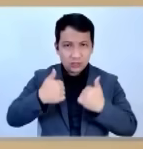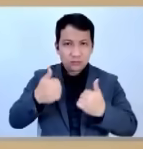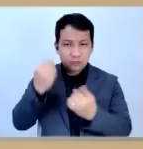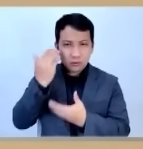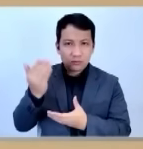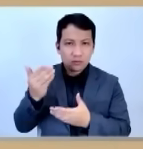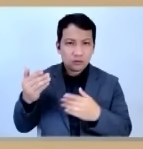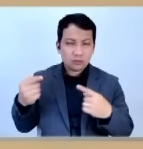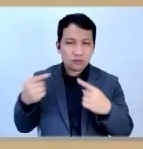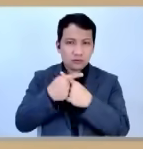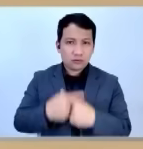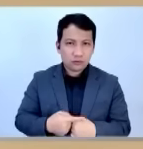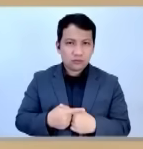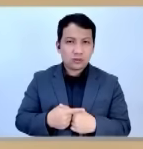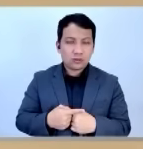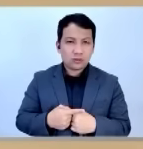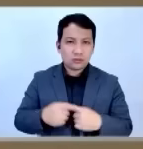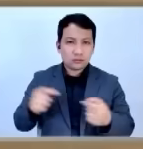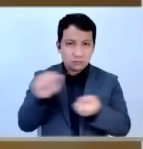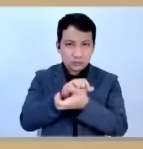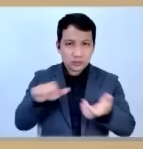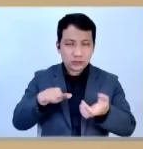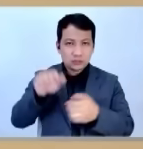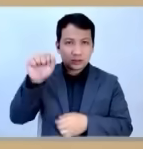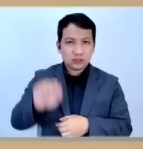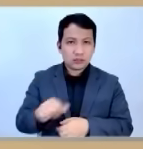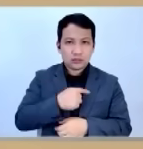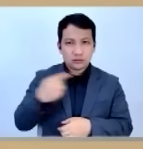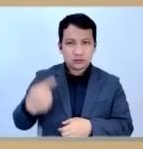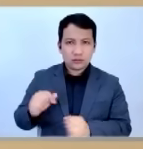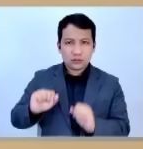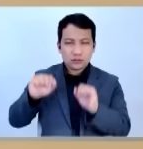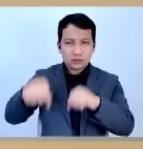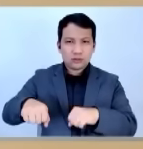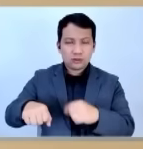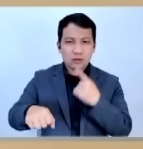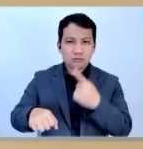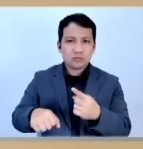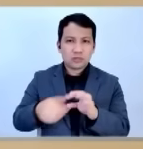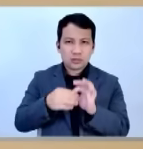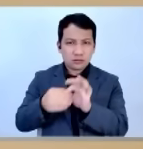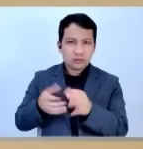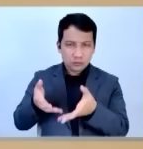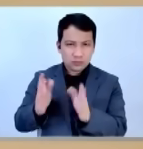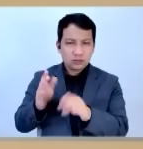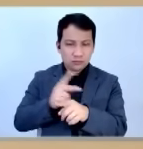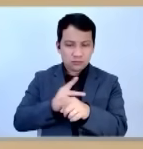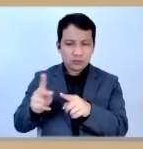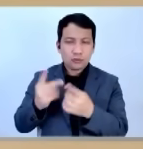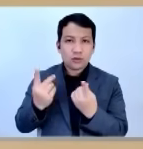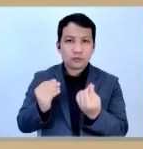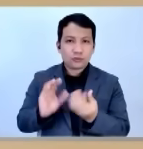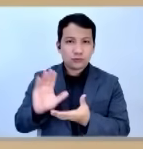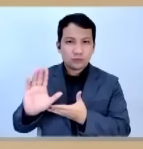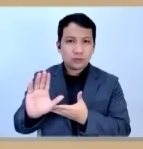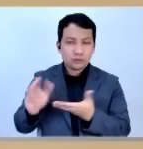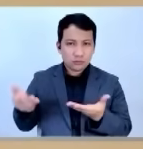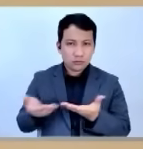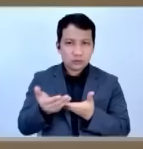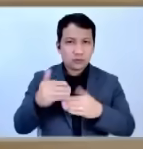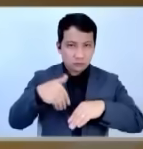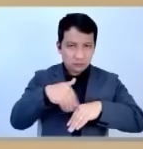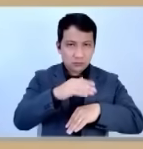para masirang kapayapaan sa South China Sea. Pinanindigan din nilang legal at profesional ang ginawa nilang pagharang at pagtaboy sa ating